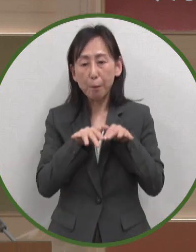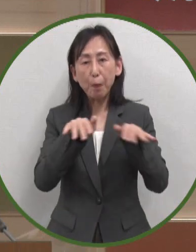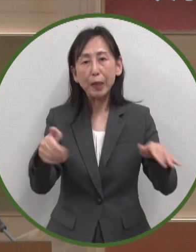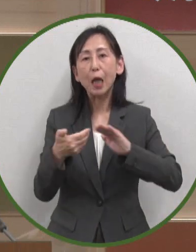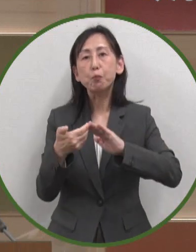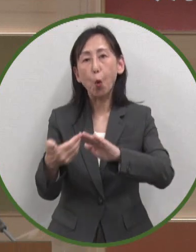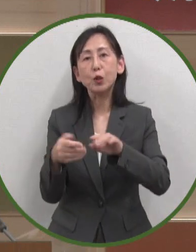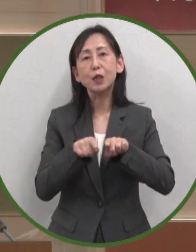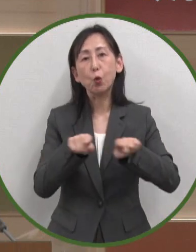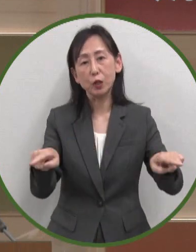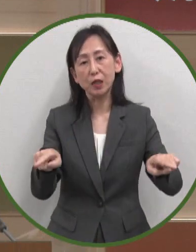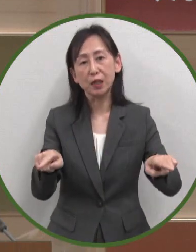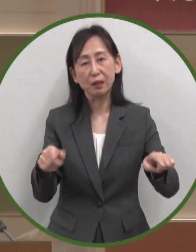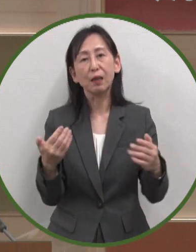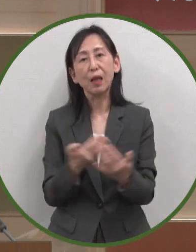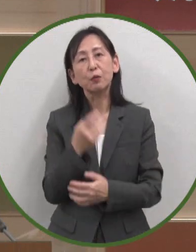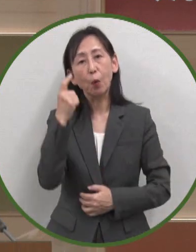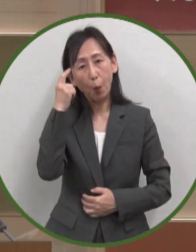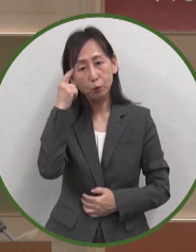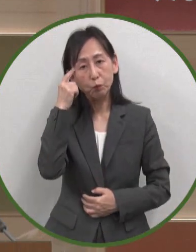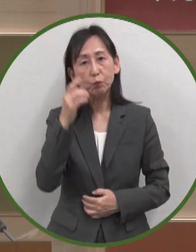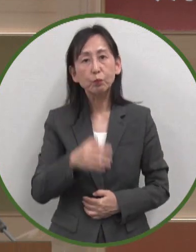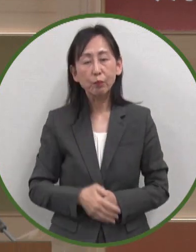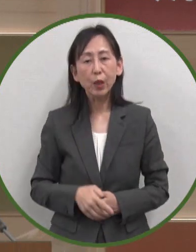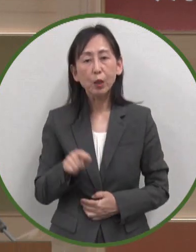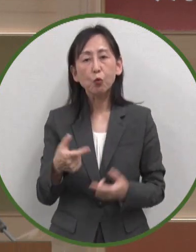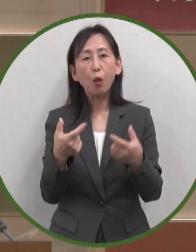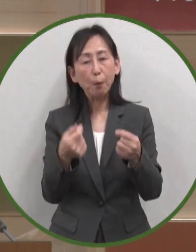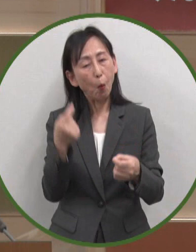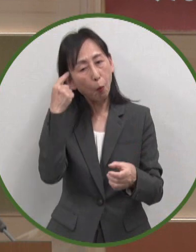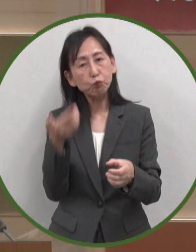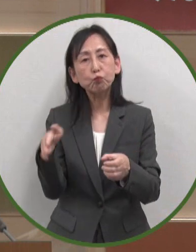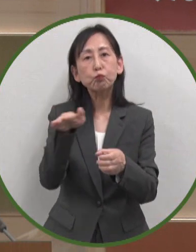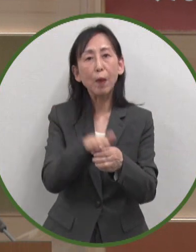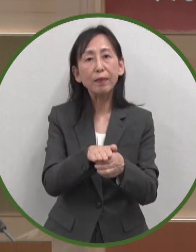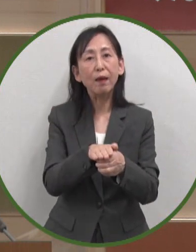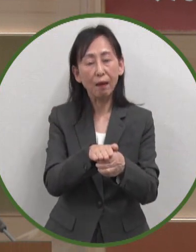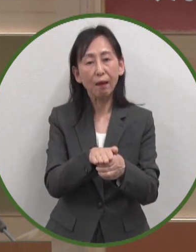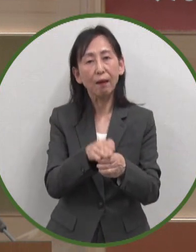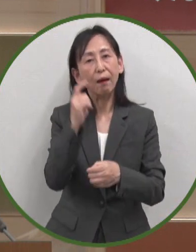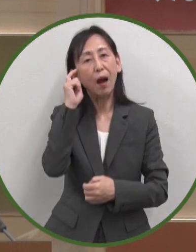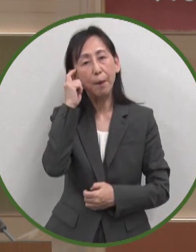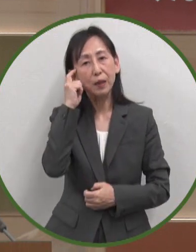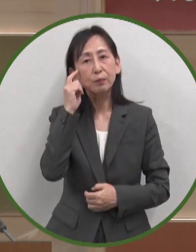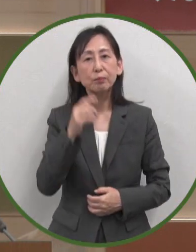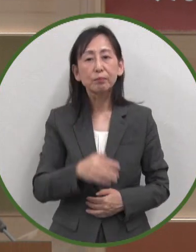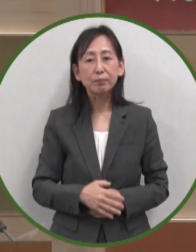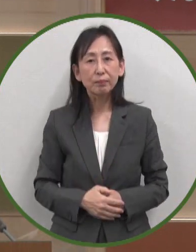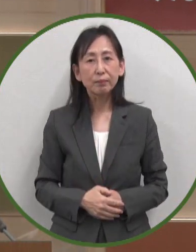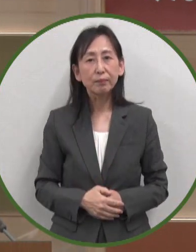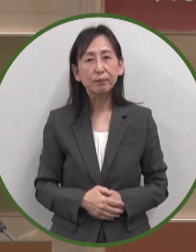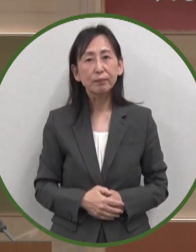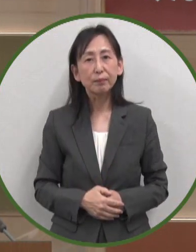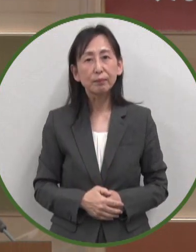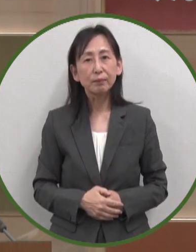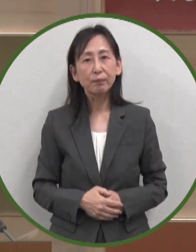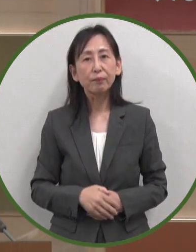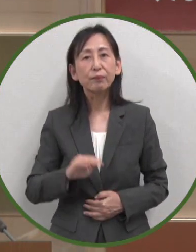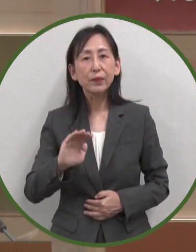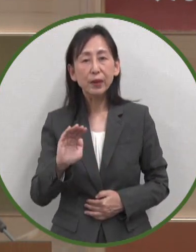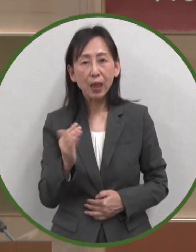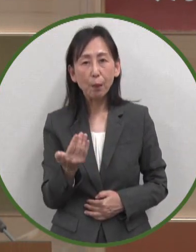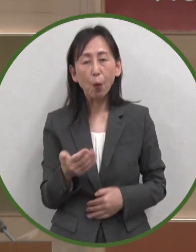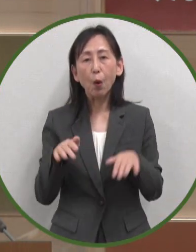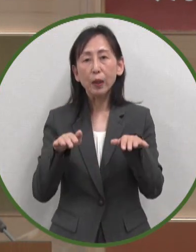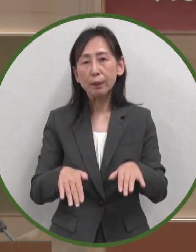ますが、それはもちろん視野に入れて考えるということです。で、ただこ